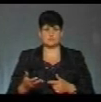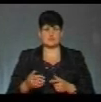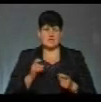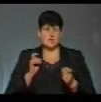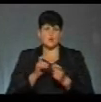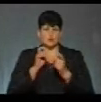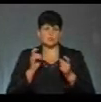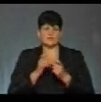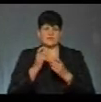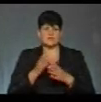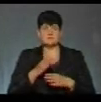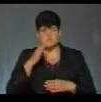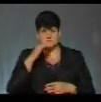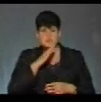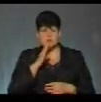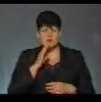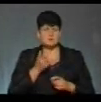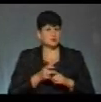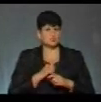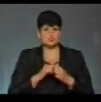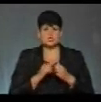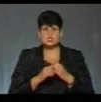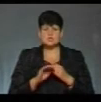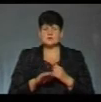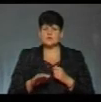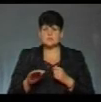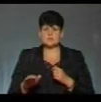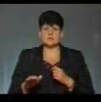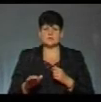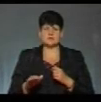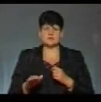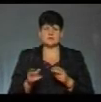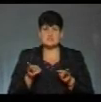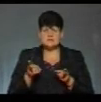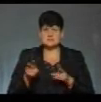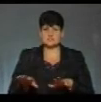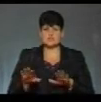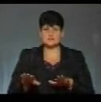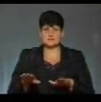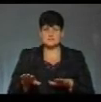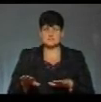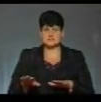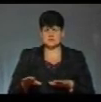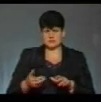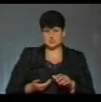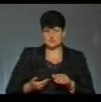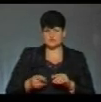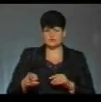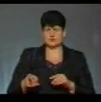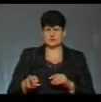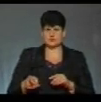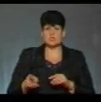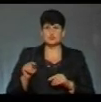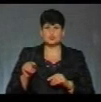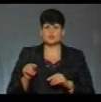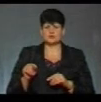Конфлікти між батьками. Дуже часто діти залишають місце проживання не від того, що їм від добра